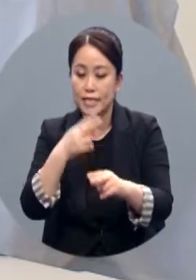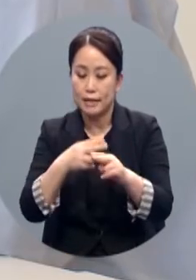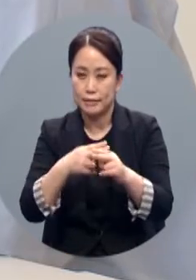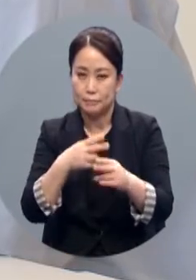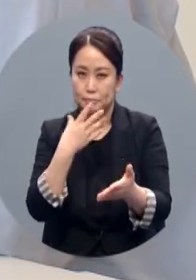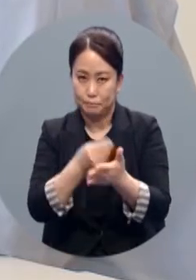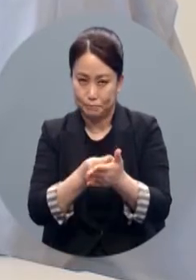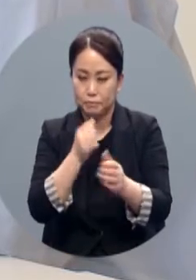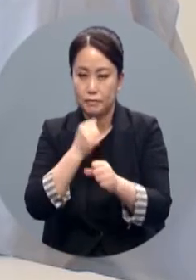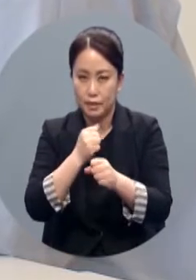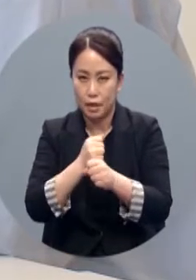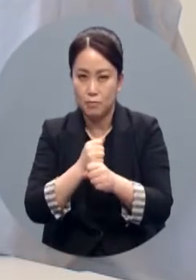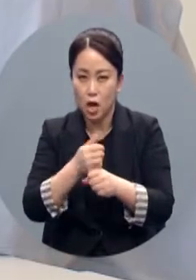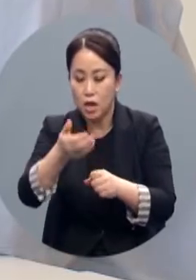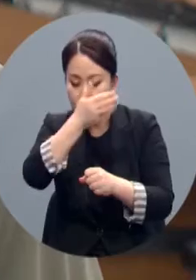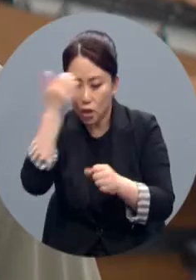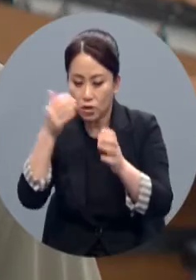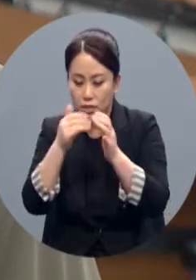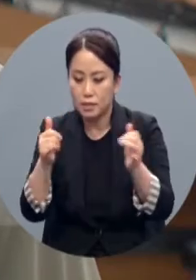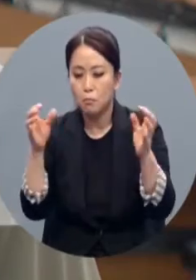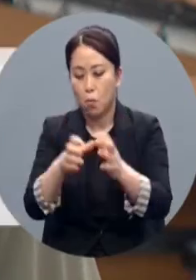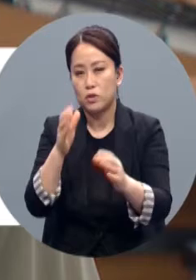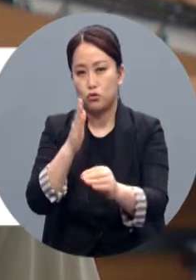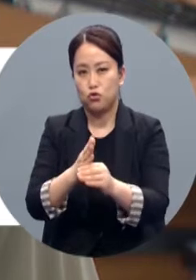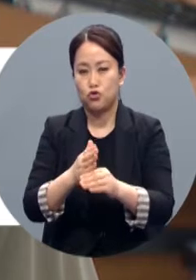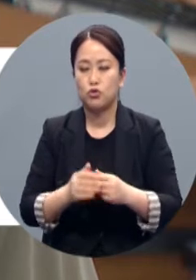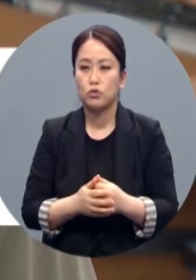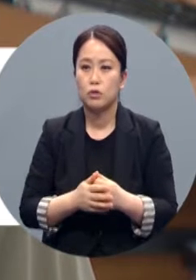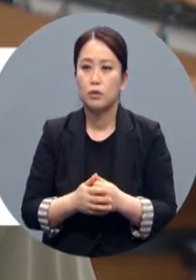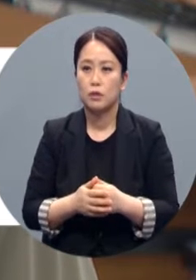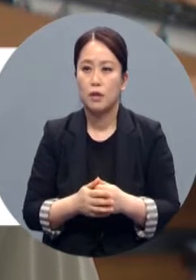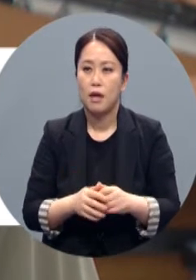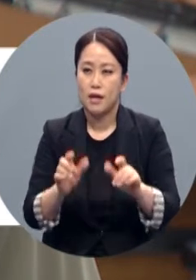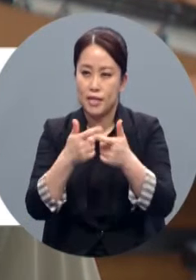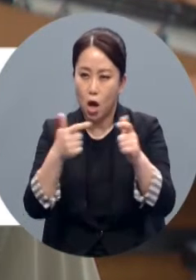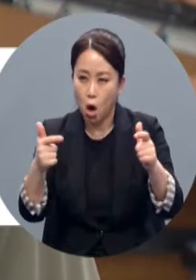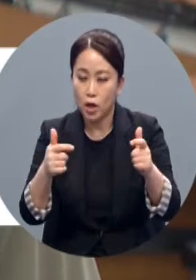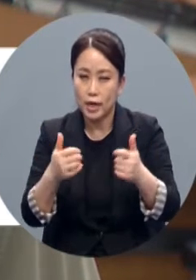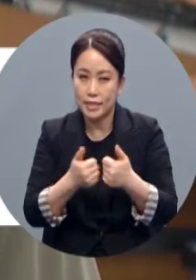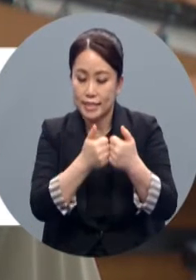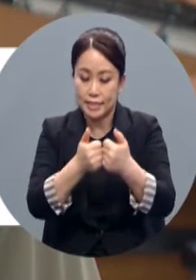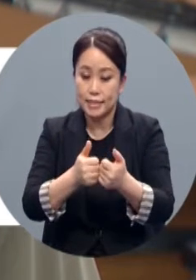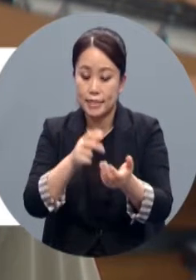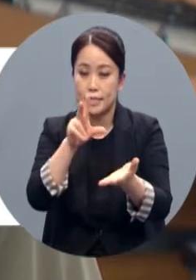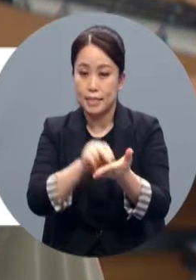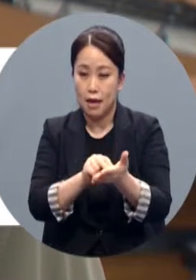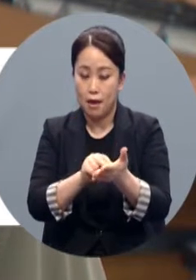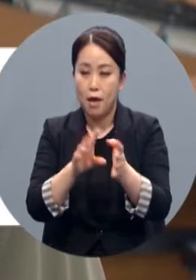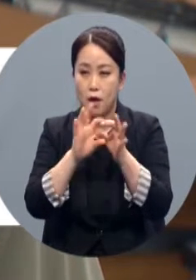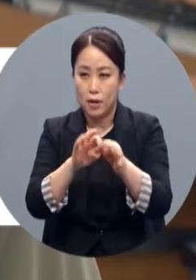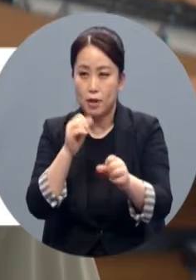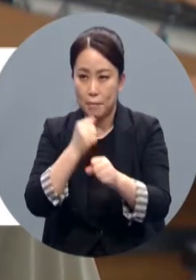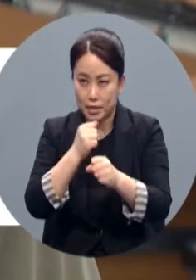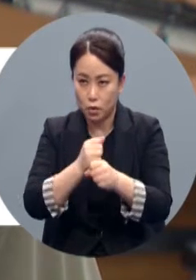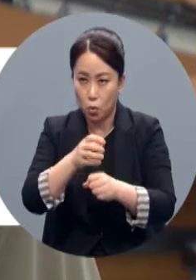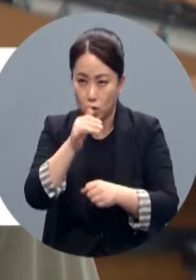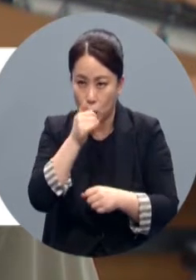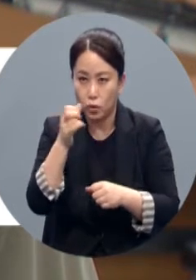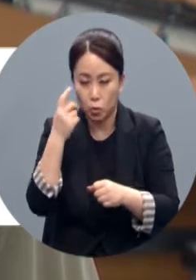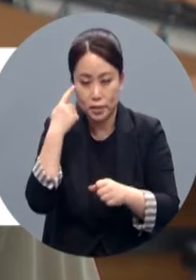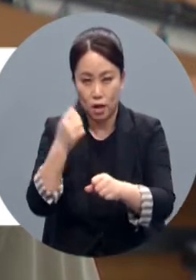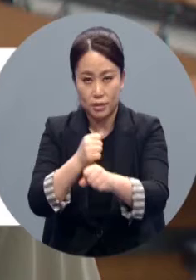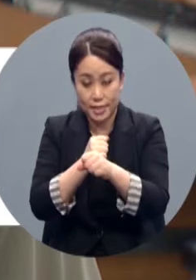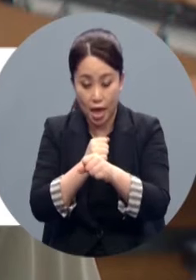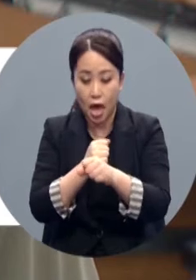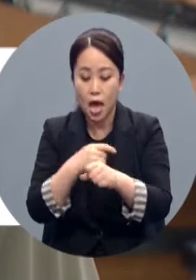있습니다. 다양한 아젠다들을 이렇게 관련해가지고 글을 작성을 하고 있고요. 정책 연구는 청년들이 할 수